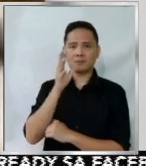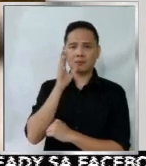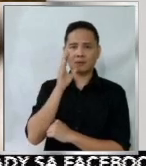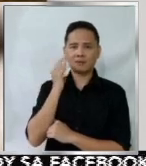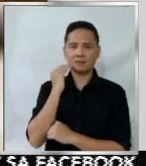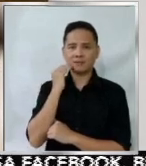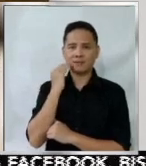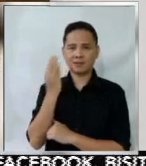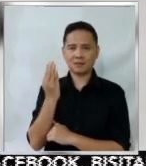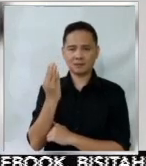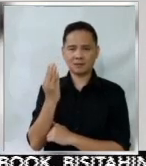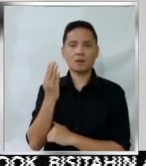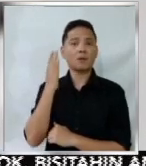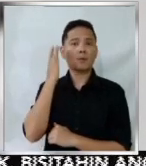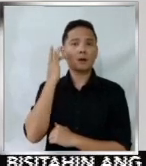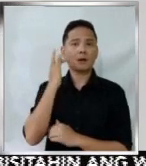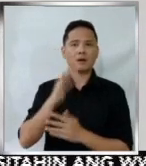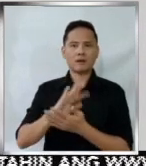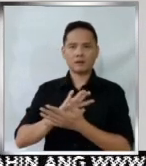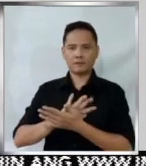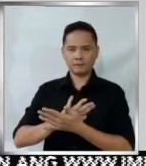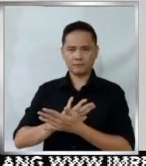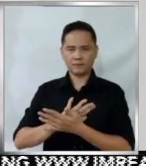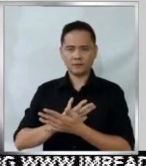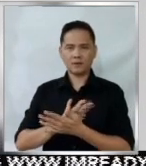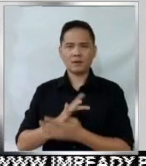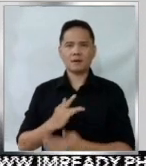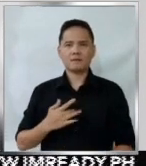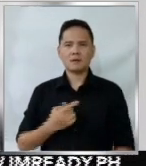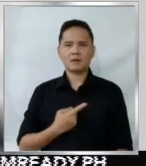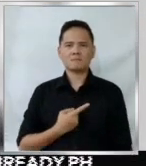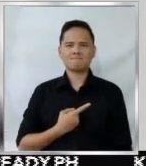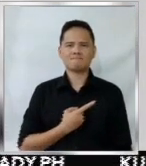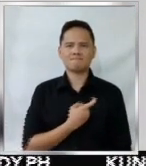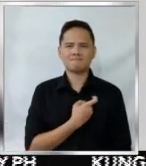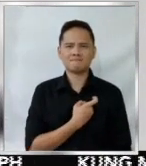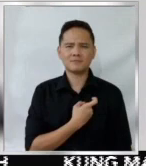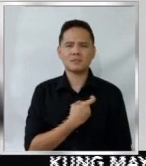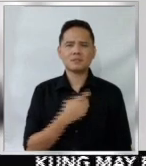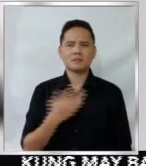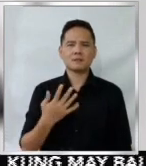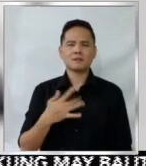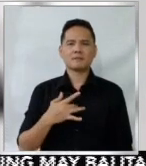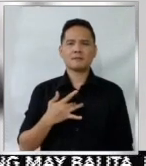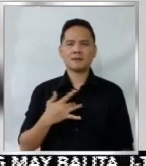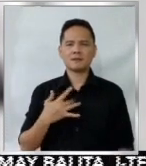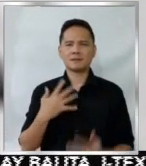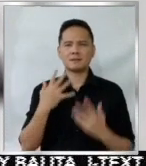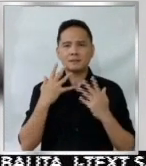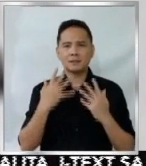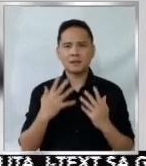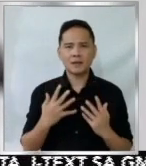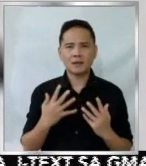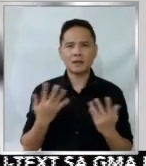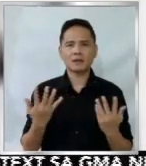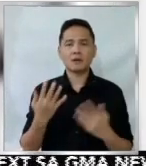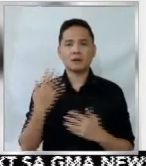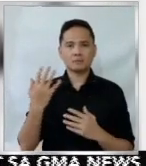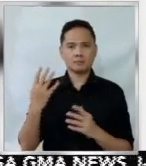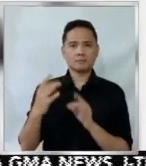sa COVID-19. Masakit at matindi ang pagdadalamhati ni Chanda, lalo pat malayo siya sa ina ng pumanaw